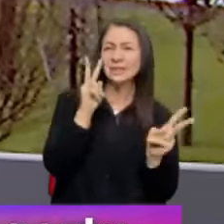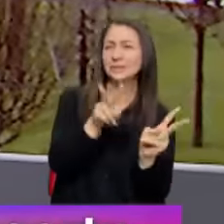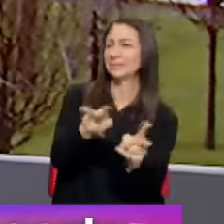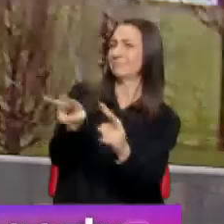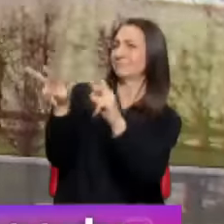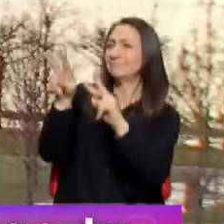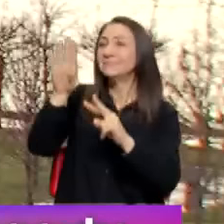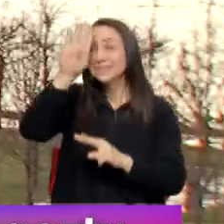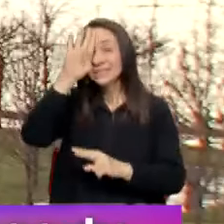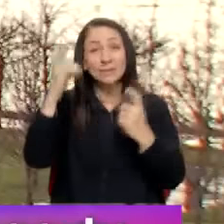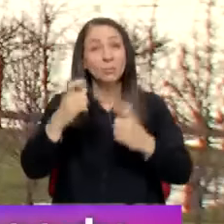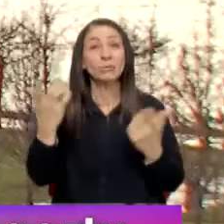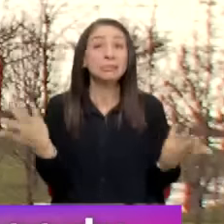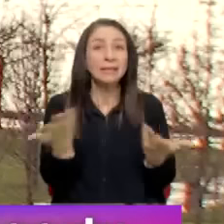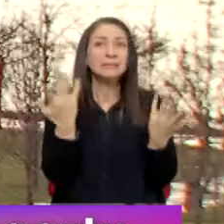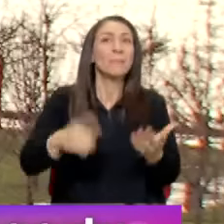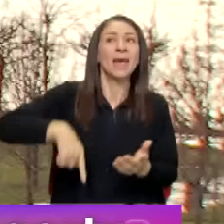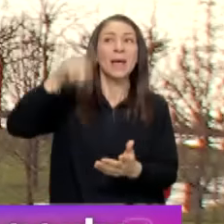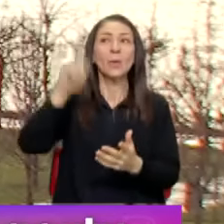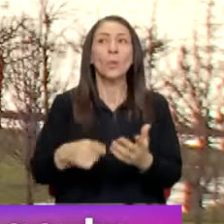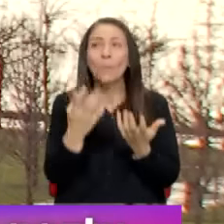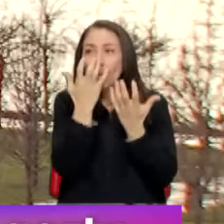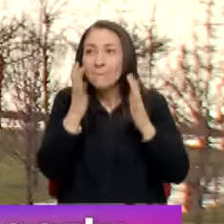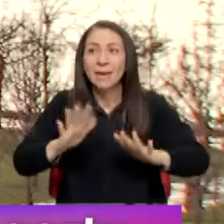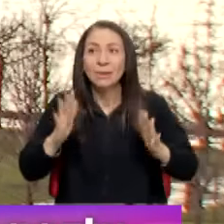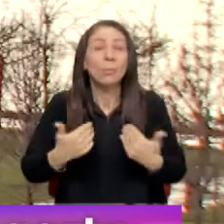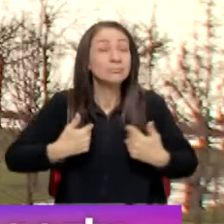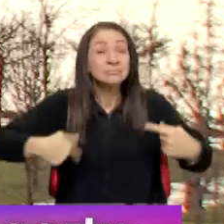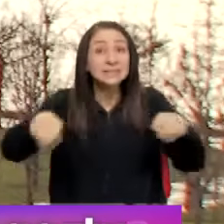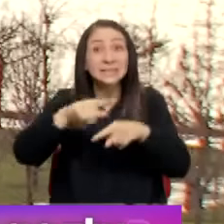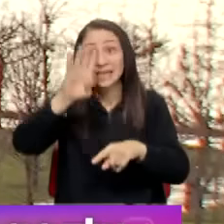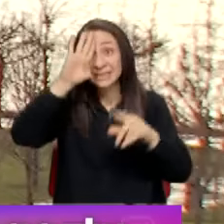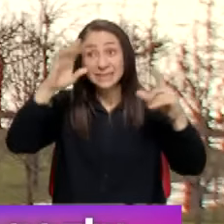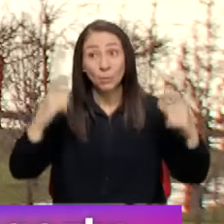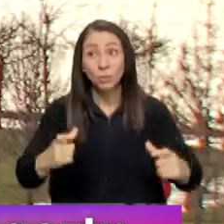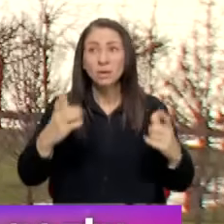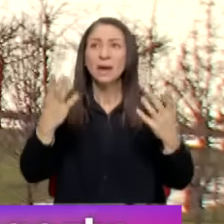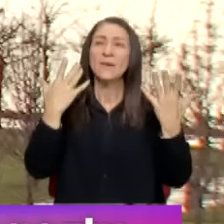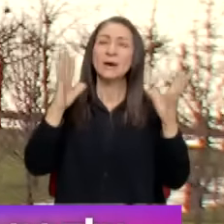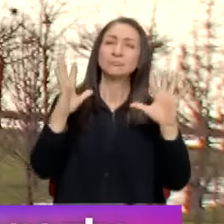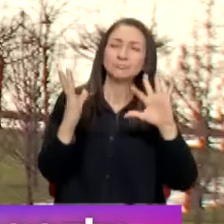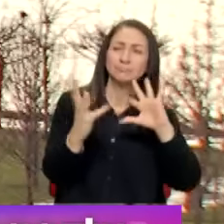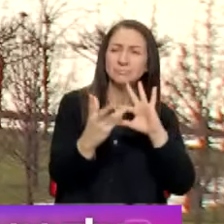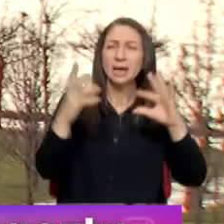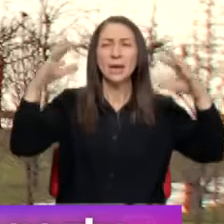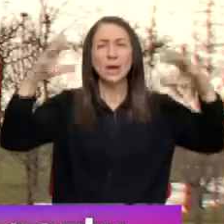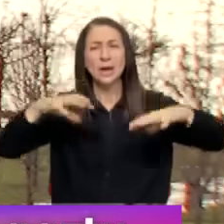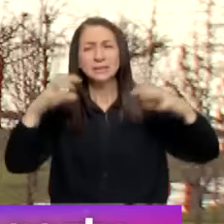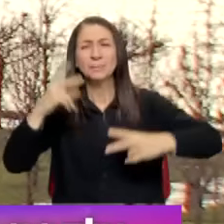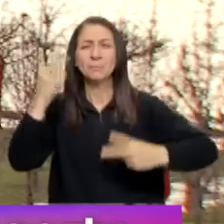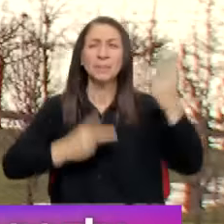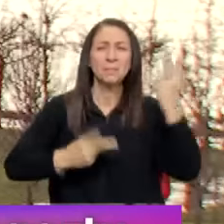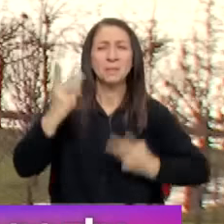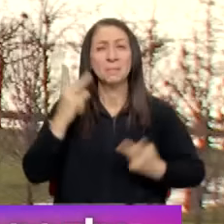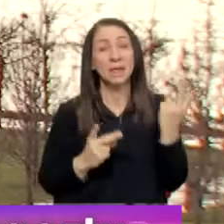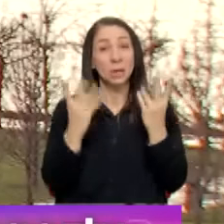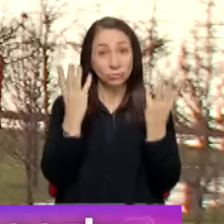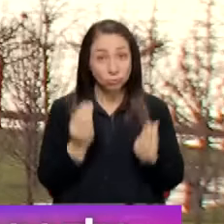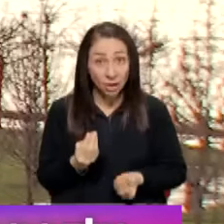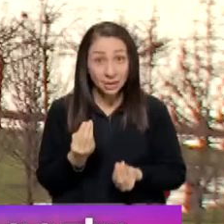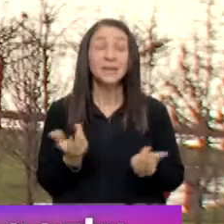bakalım. İstanbul'da nasıl bir gün bekliyor bizleri acaba? İstanbul'da bulutlu, zaman zaman yağışlı bir gün olacak